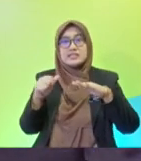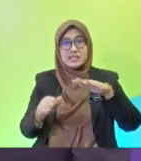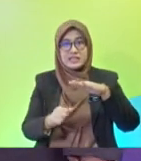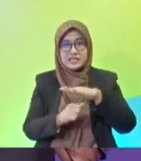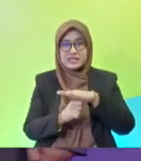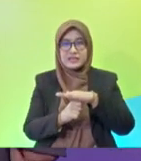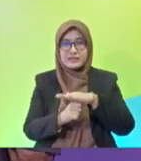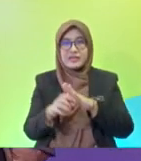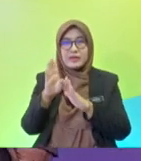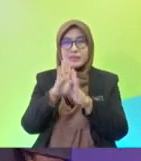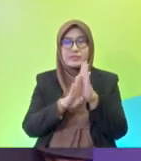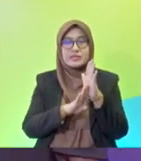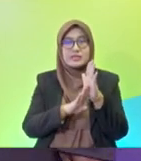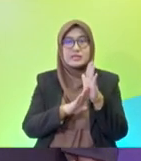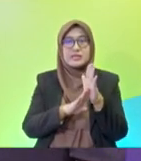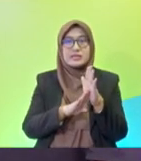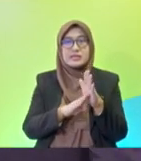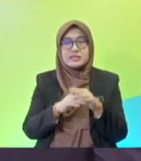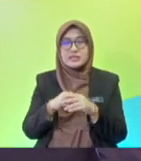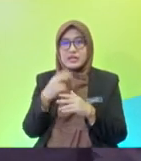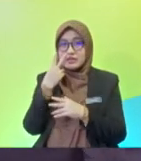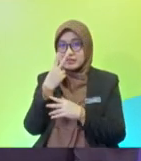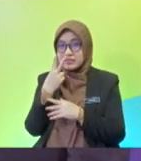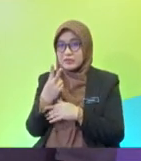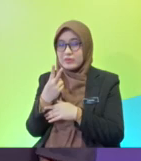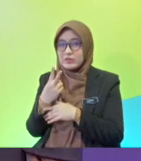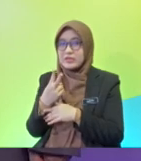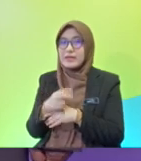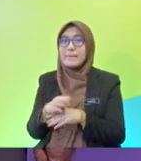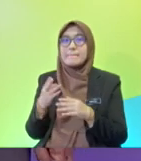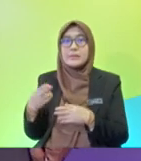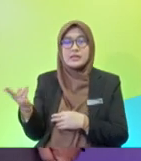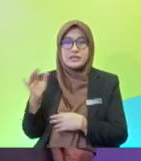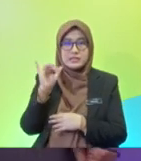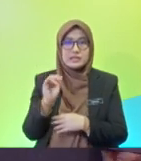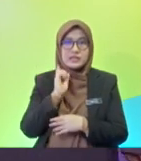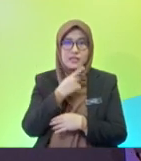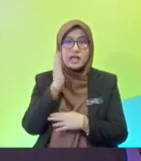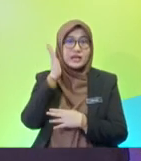berdasarkan bahan yang kita murid-muri akan baca nanti oke baiklah